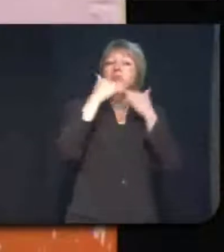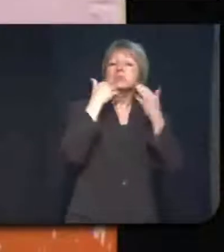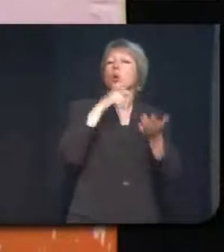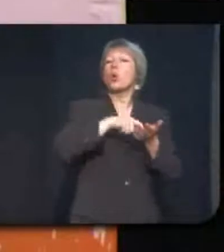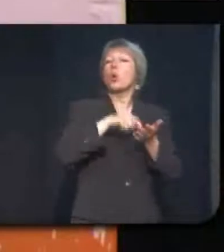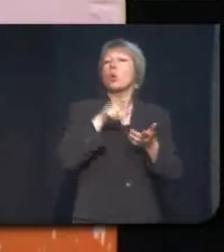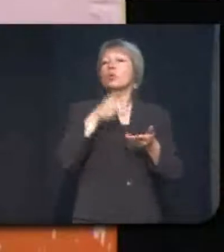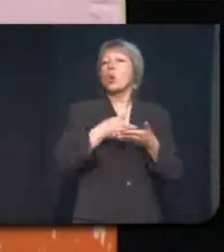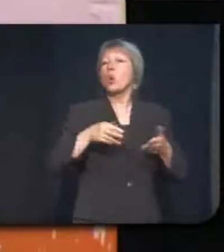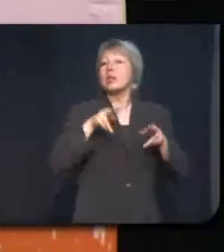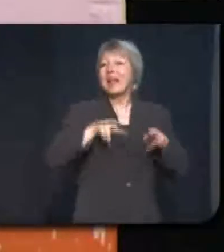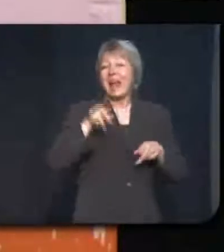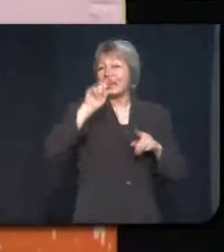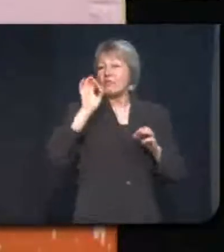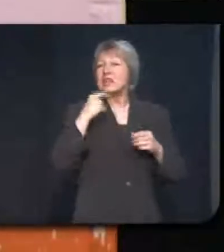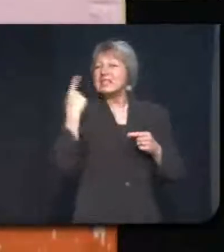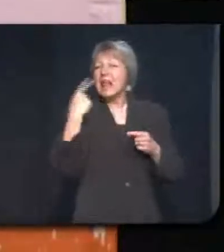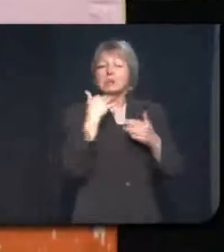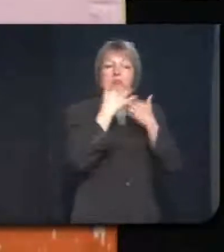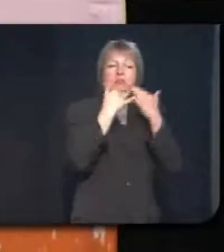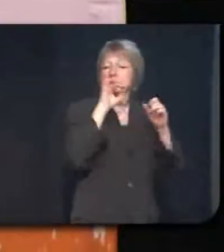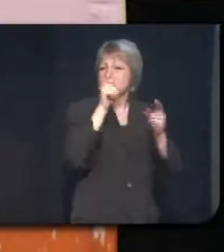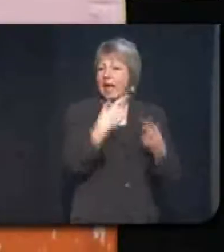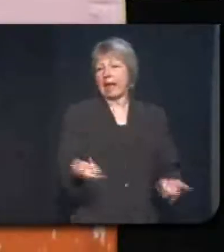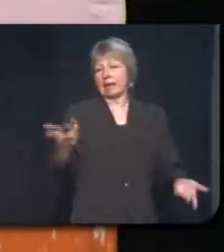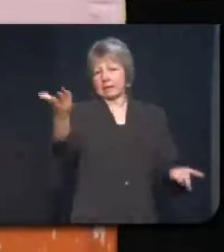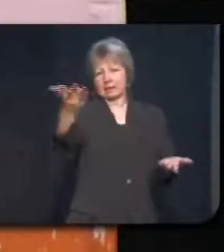noch nicht mal dieses Grundrecht gewährleistet wird